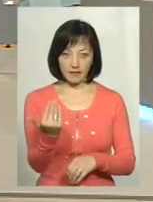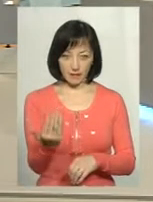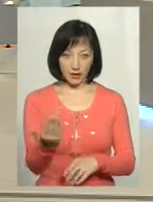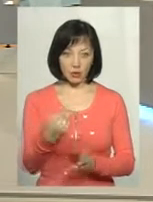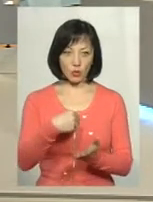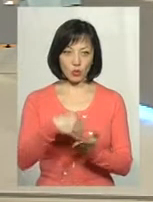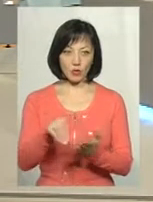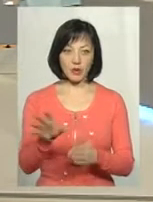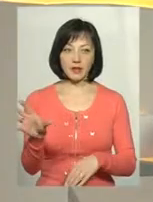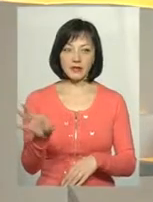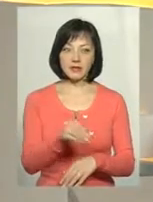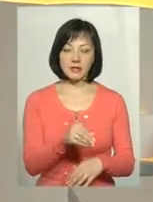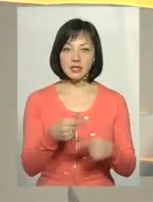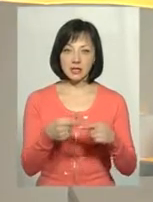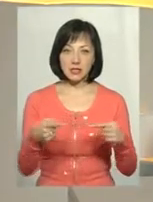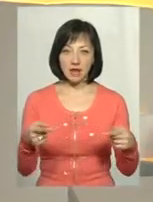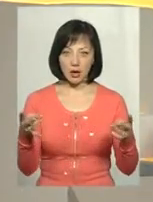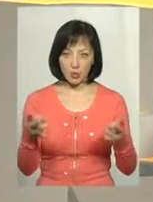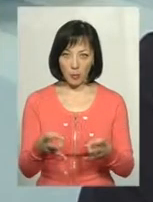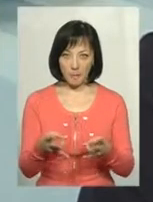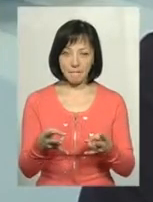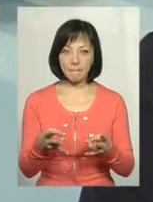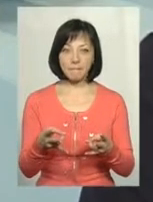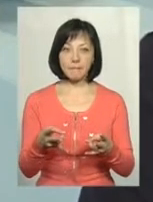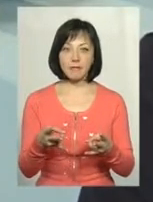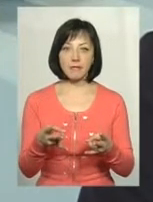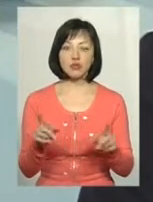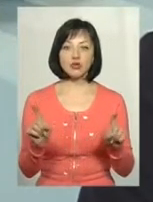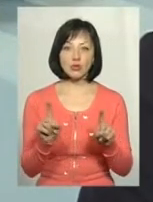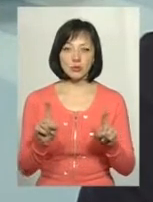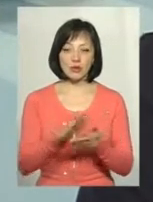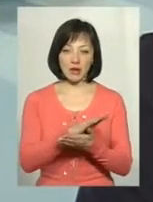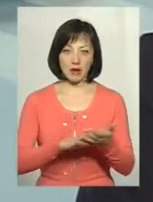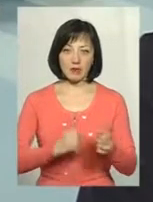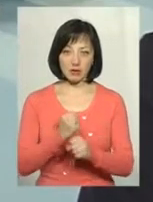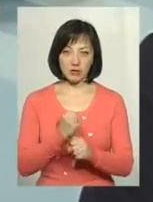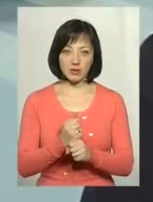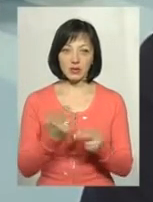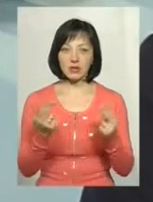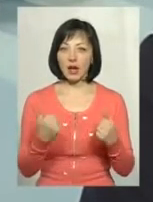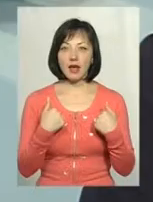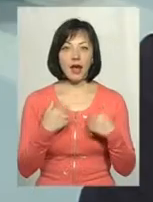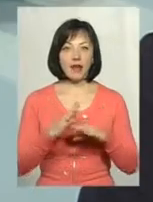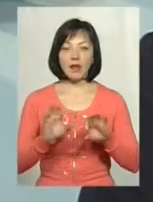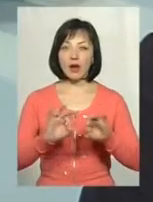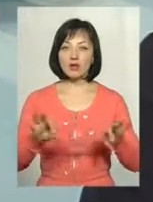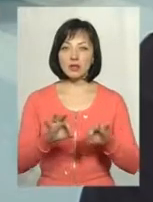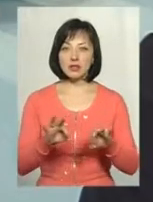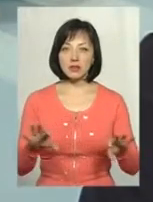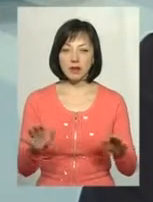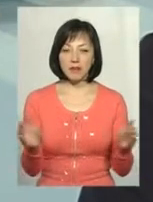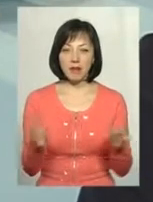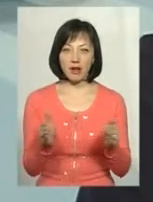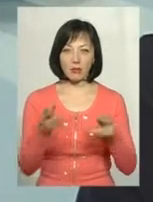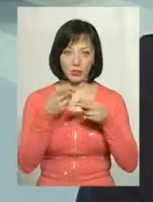всі інструменти, всі засоби, які дадуть можливість вже далі працювати. Так, я вже не перераховую і ту